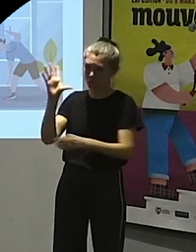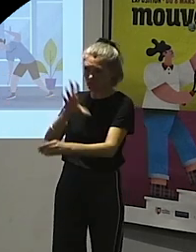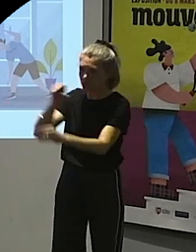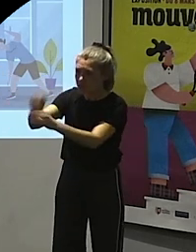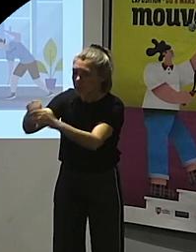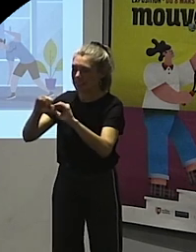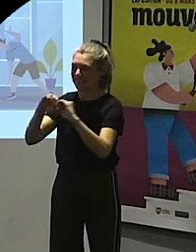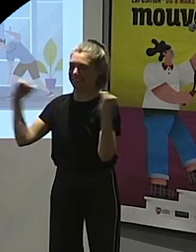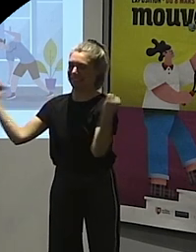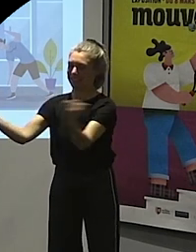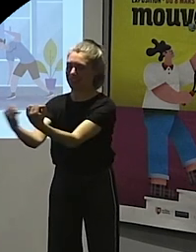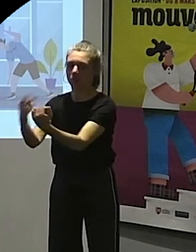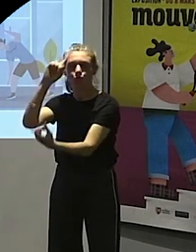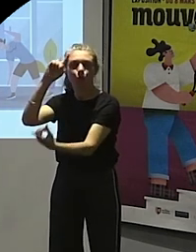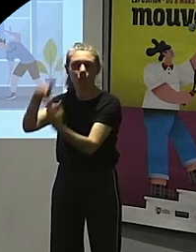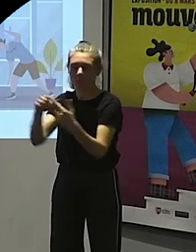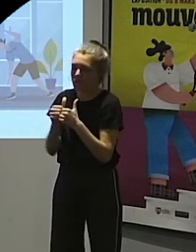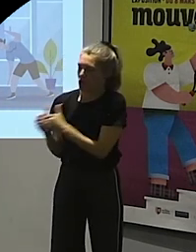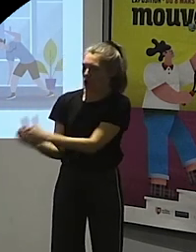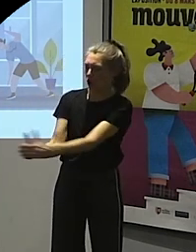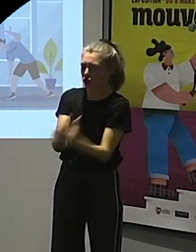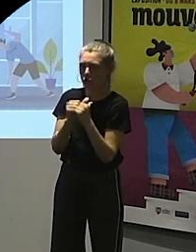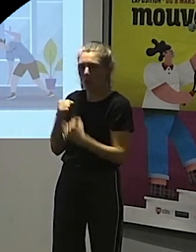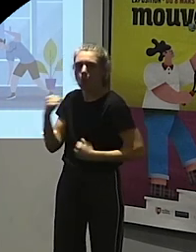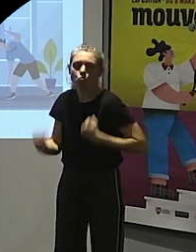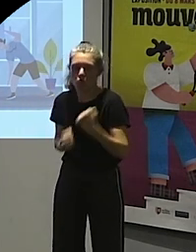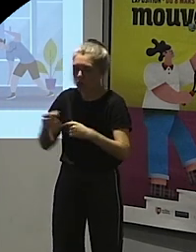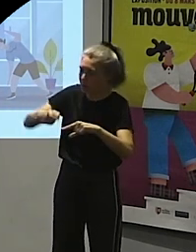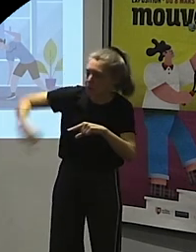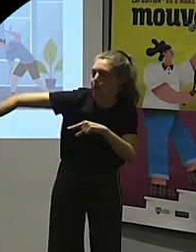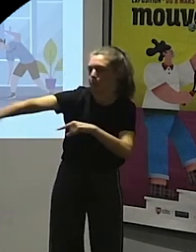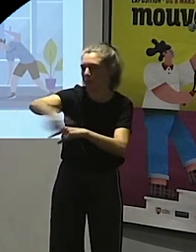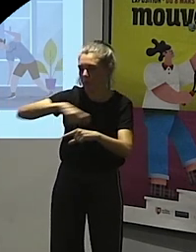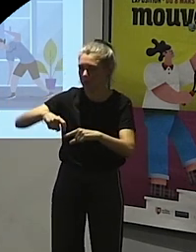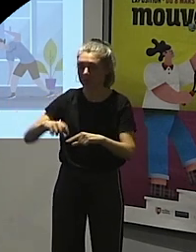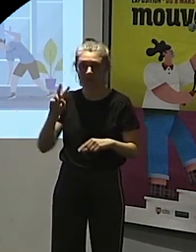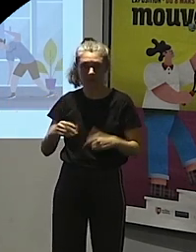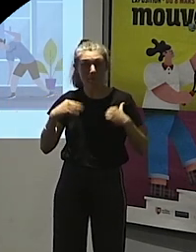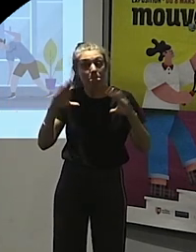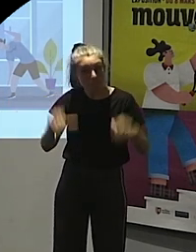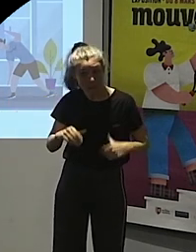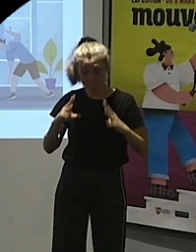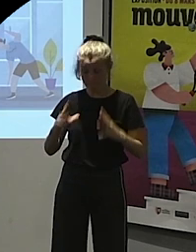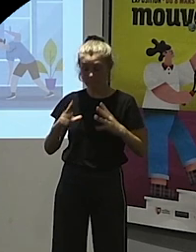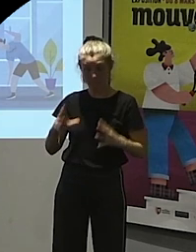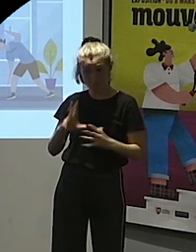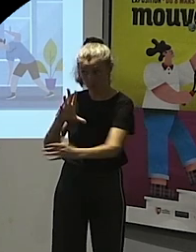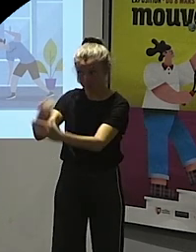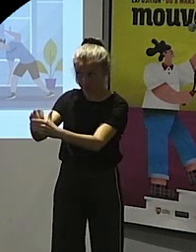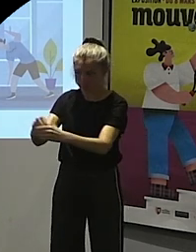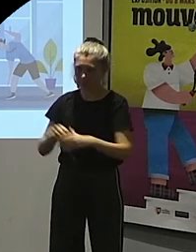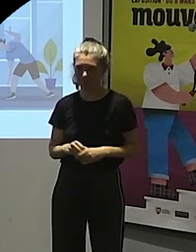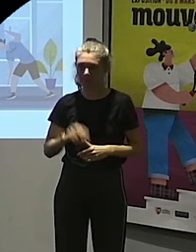camarade Séverine qui est là et moi, on attendait, nous, dans les tribunes, bien évidemment, on était bénévoles. On ne faisait pas partie des